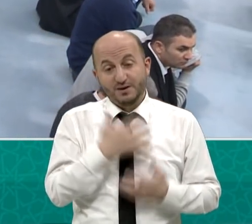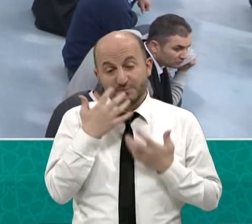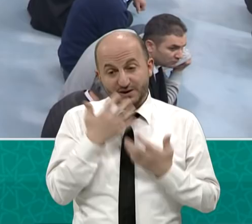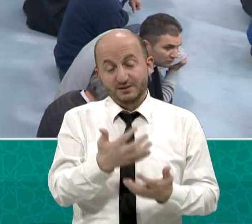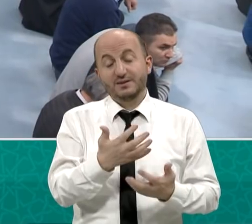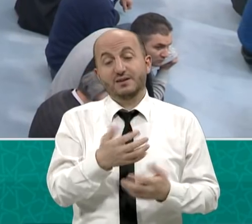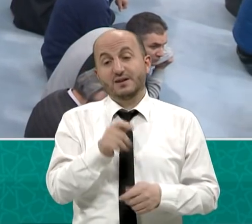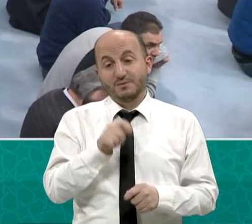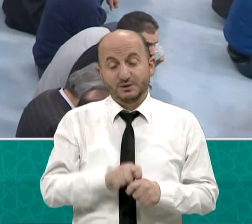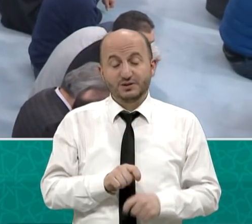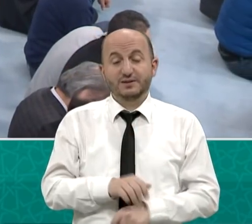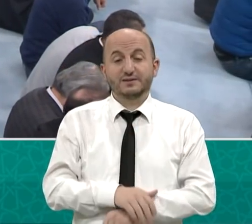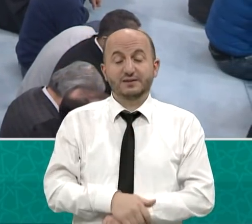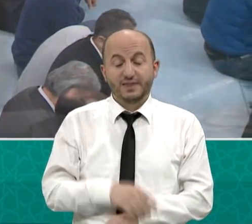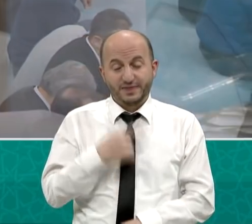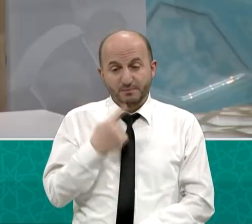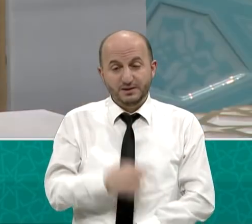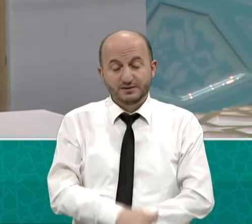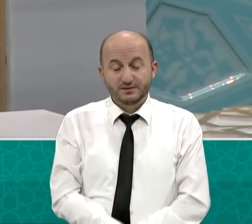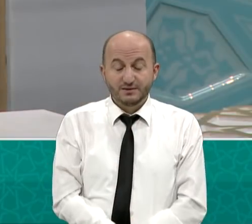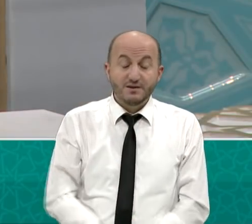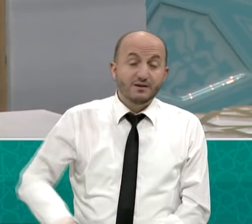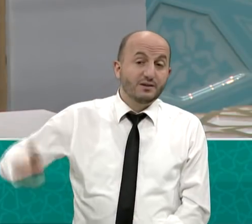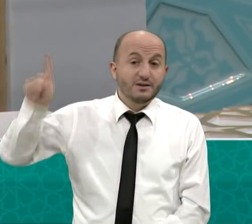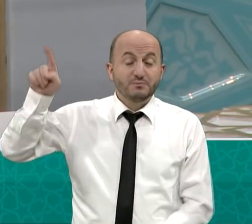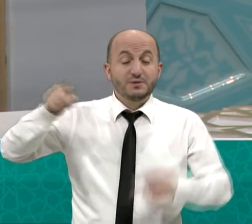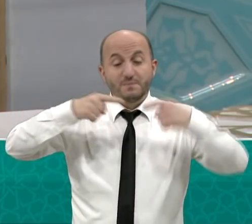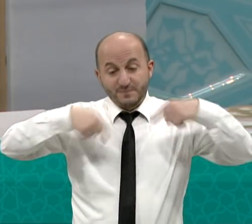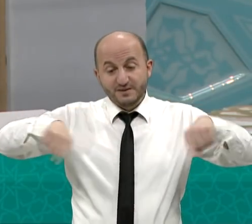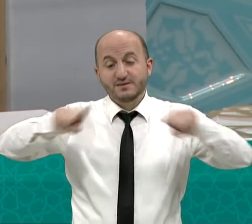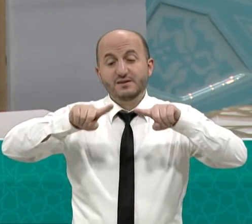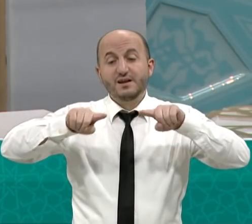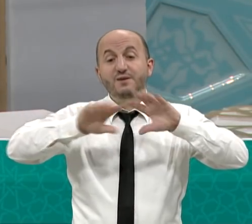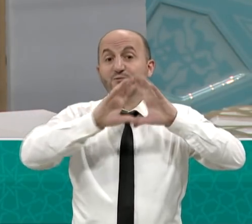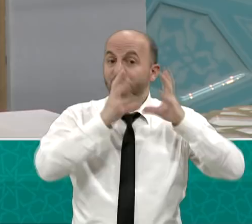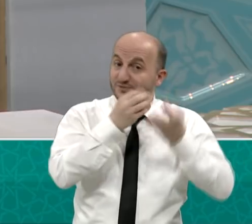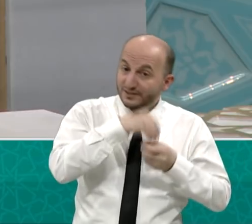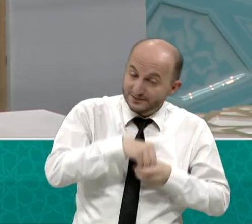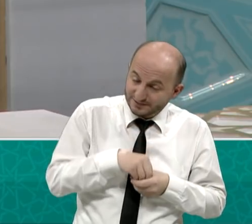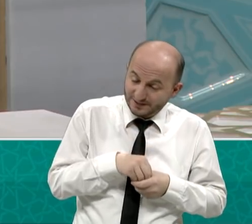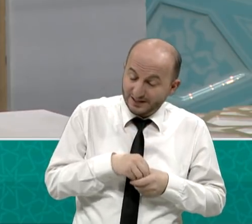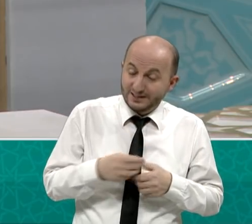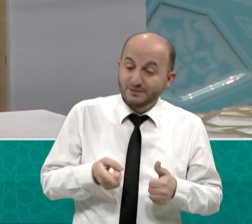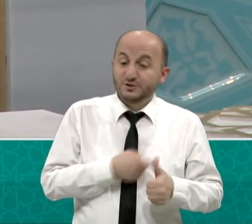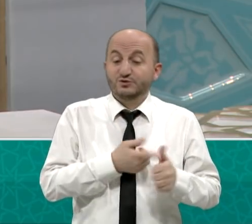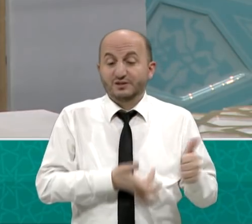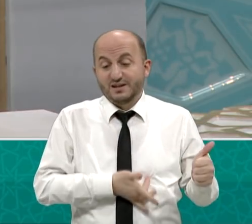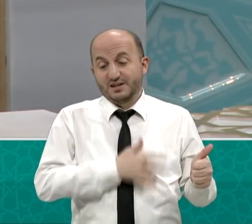karşı davranacak demektir. Rabbim bizleri bu dünyada öncelikle iman